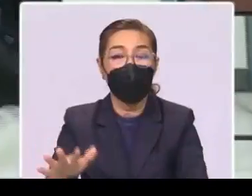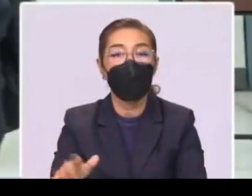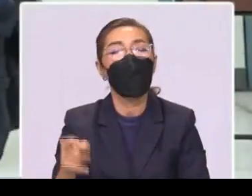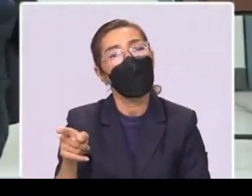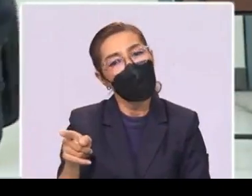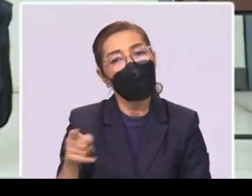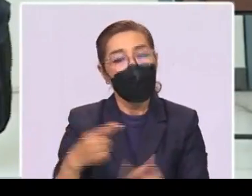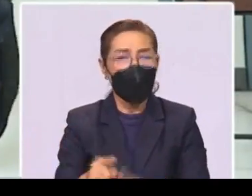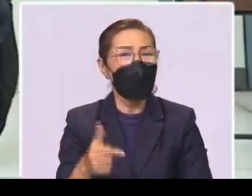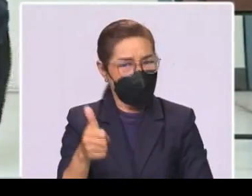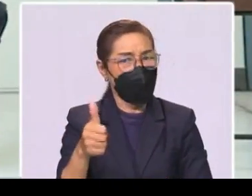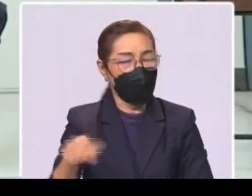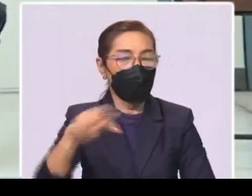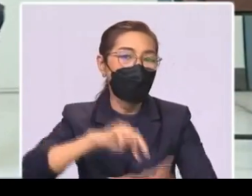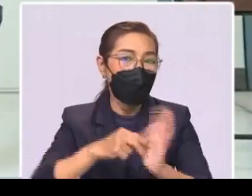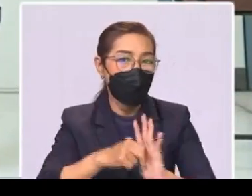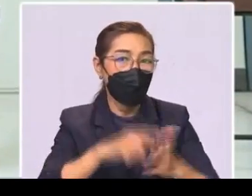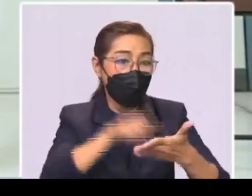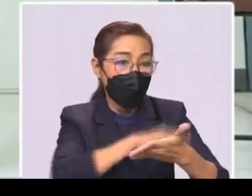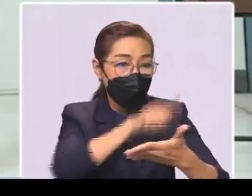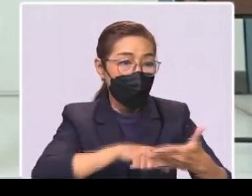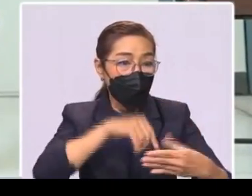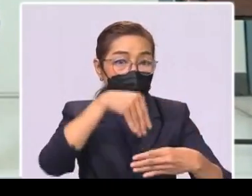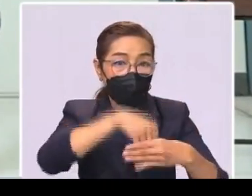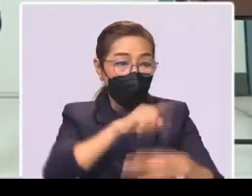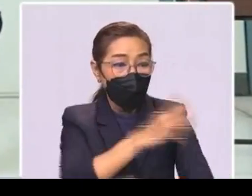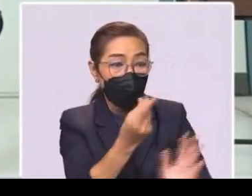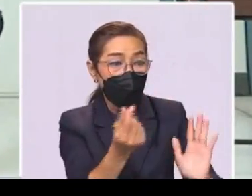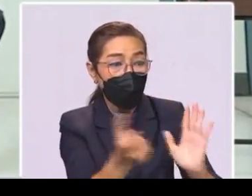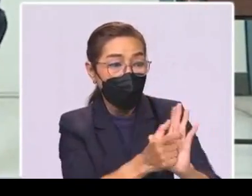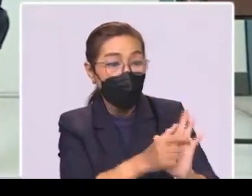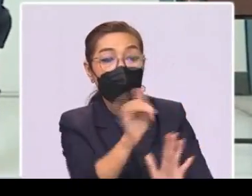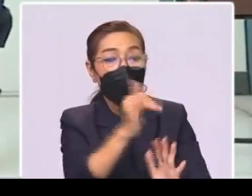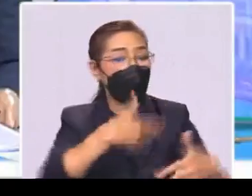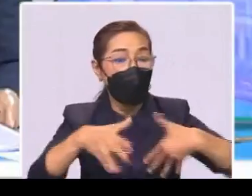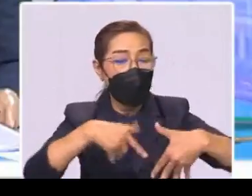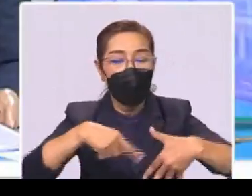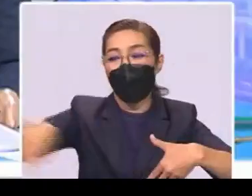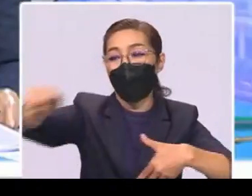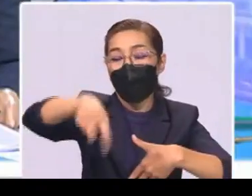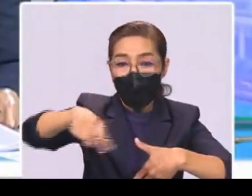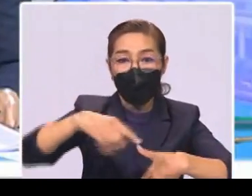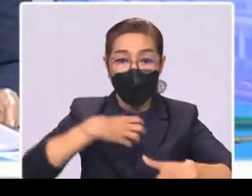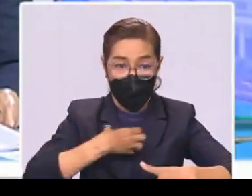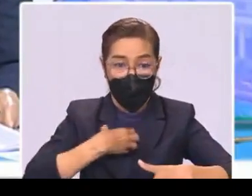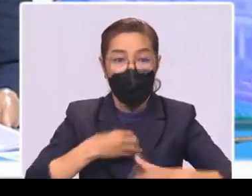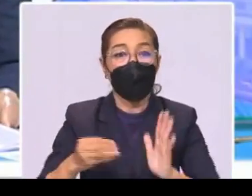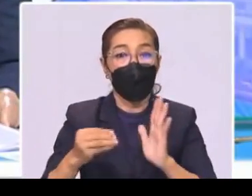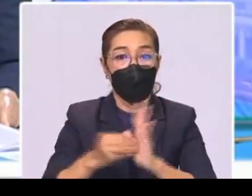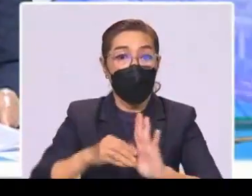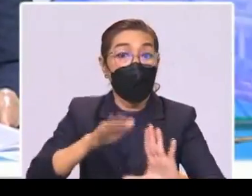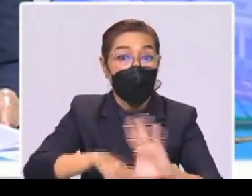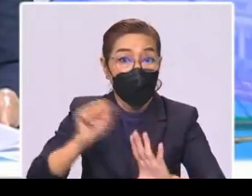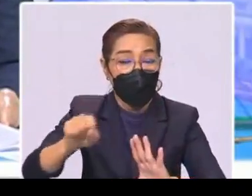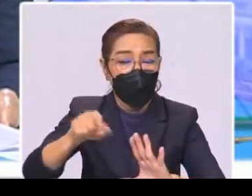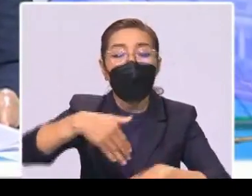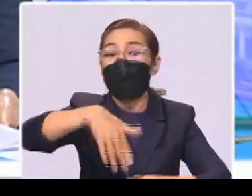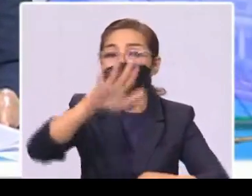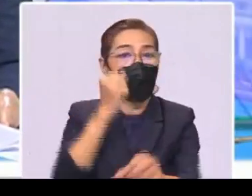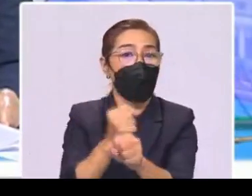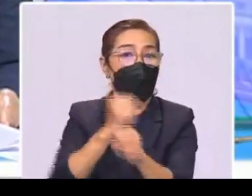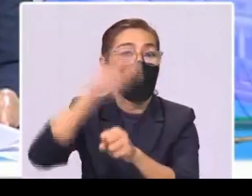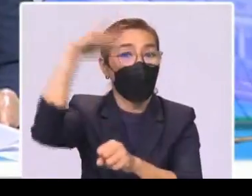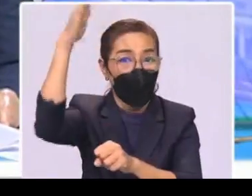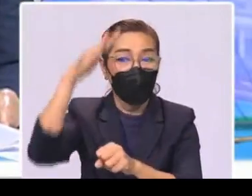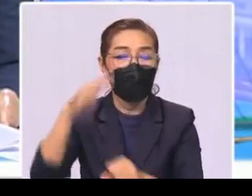ลงพื้นที่มั้ยอใช่มั้ยคือก็ลงพื้นที่ไปค่ะโหมโรงก่อนเอ้าคือแบบว่าไม่ต้องรอว่ากำหนดวันเลือก